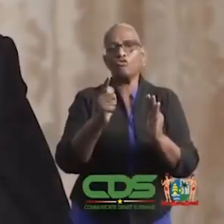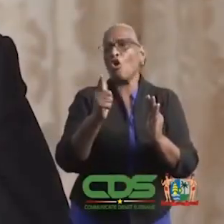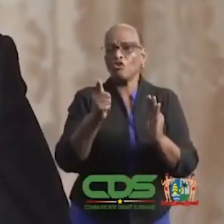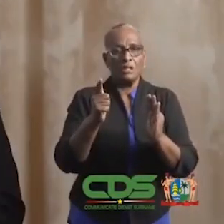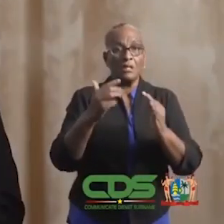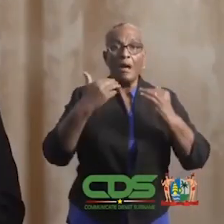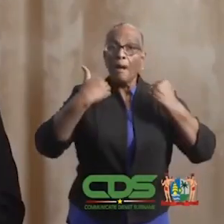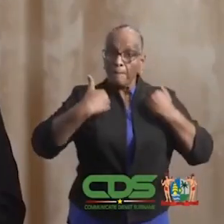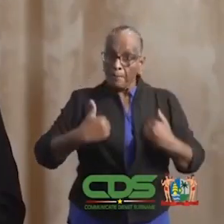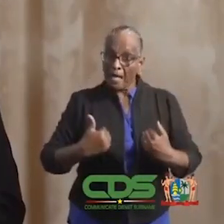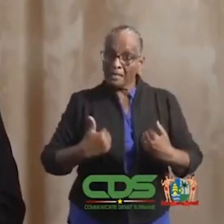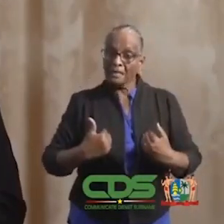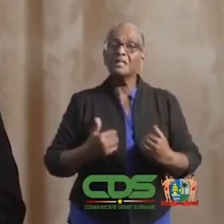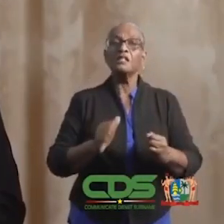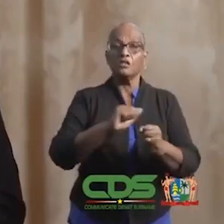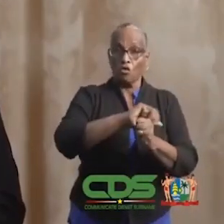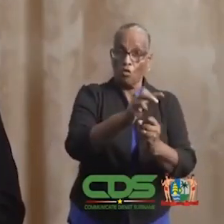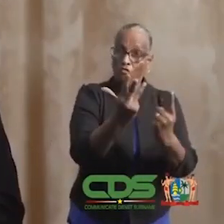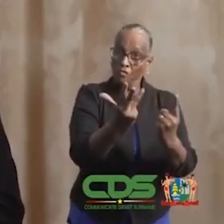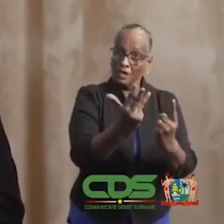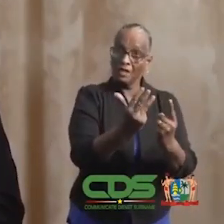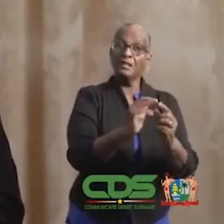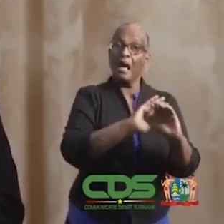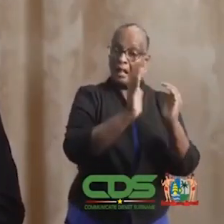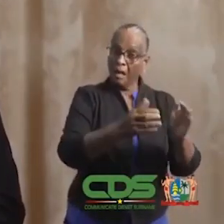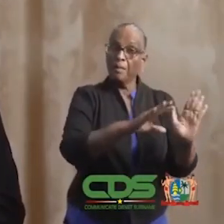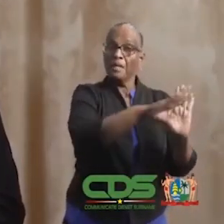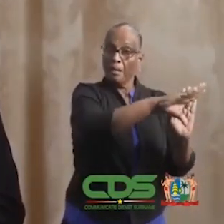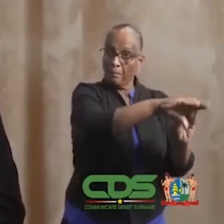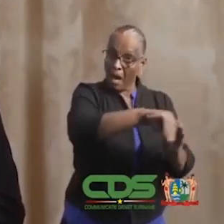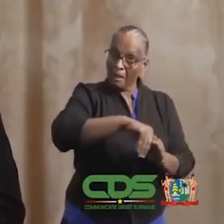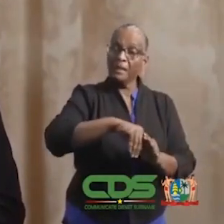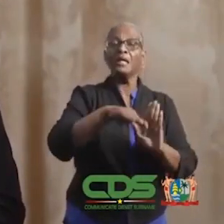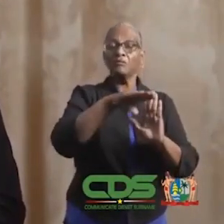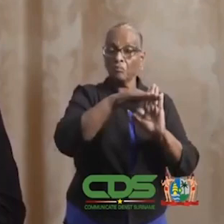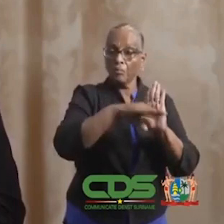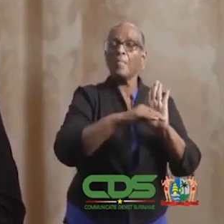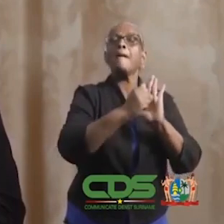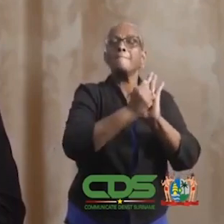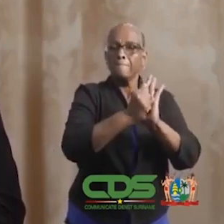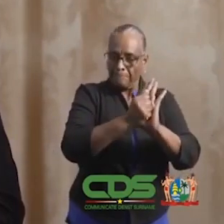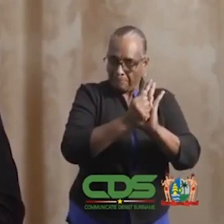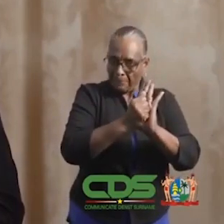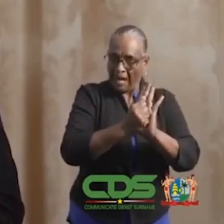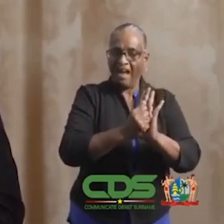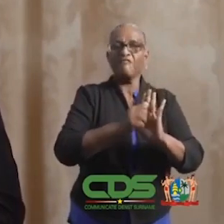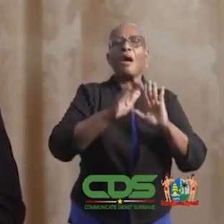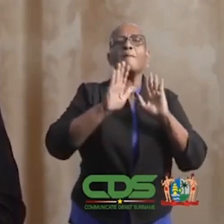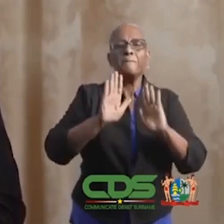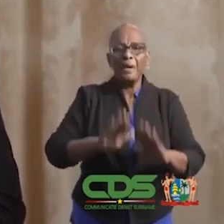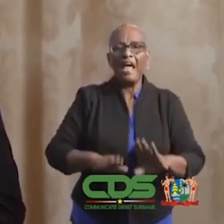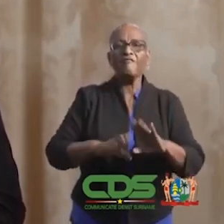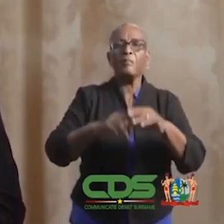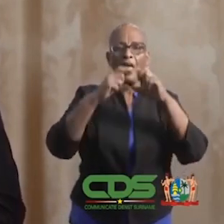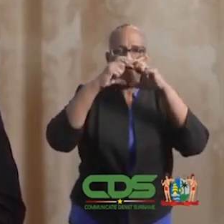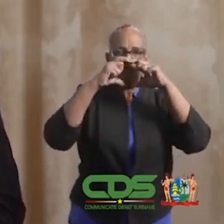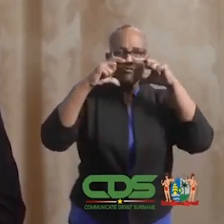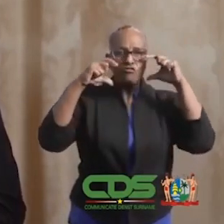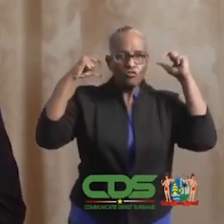Landgenoten, de algemene COVID-19 maatregelen blijven van kracht. Draag uw mond- en